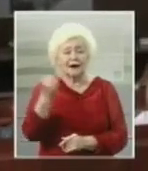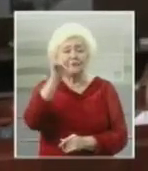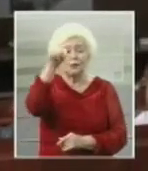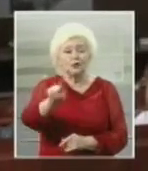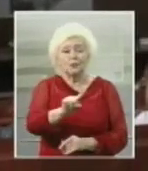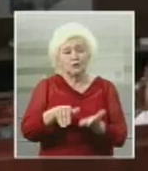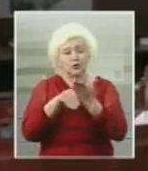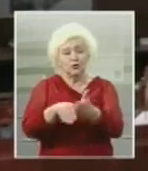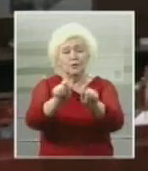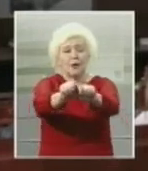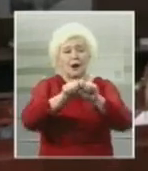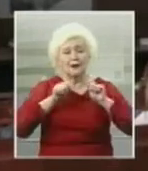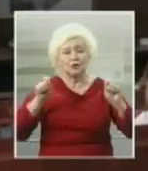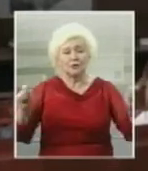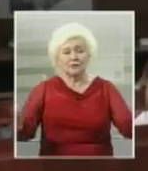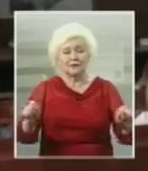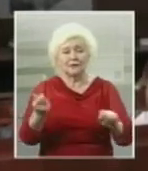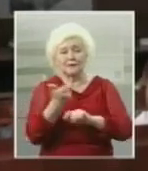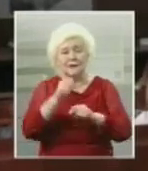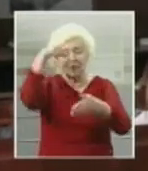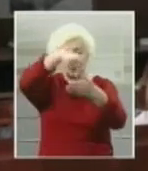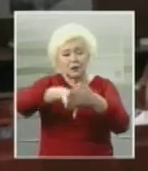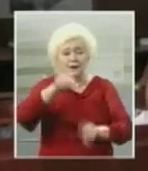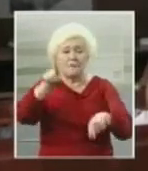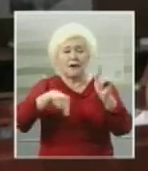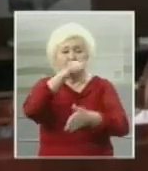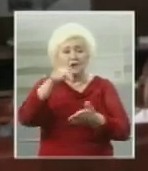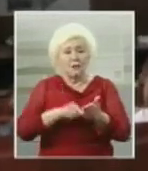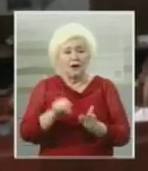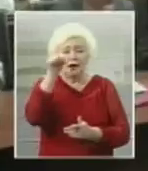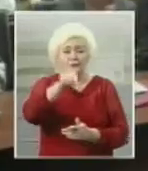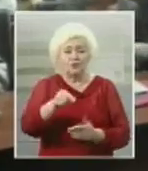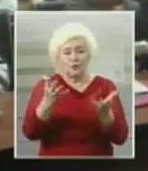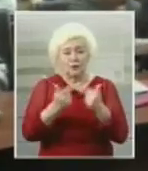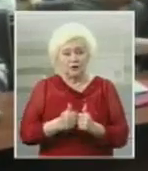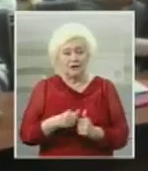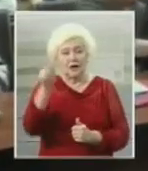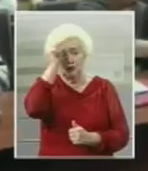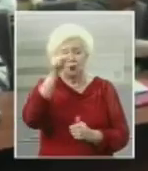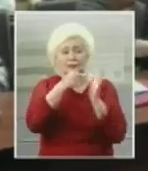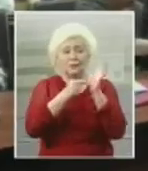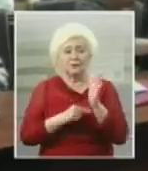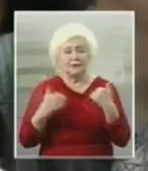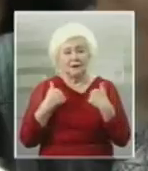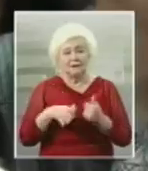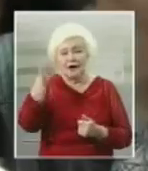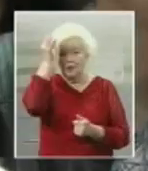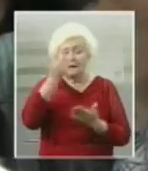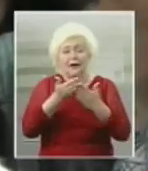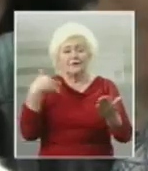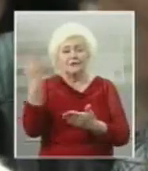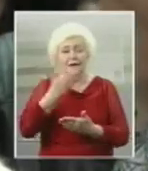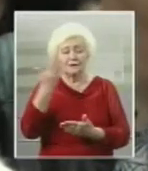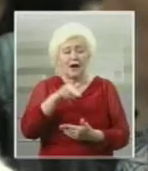що допомагає розкрити більш глибоко певні питання в лінгвістиці в тому числі. Студенти поділились із нами враженнями від